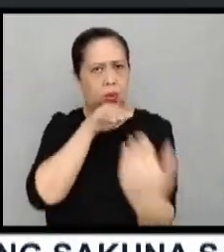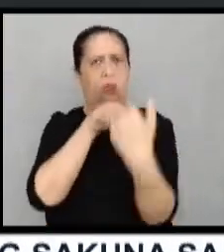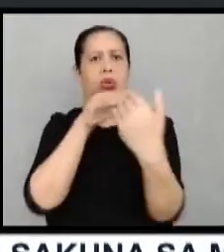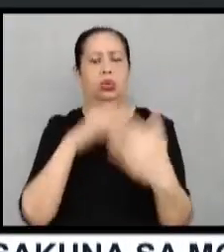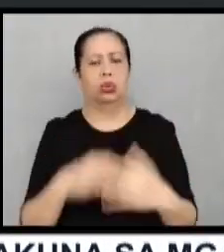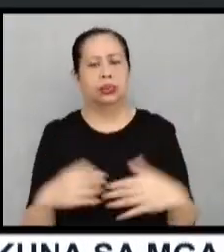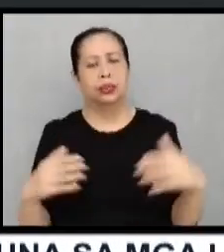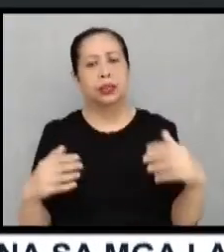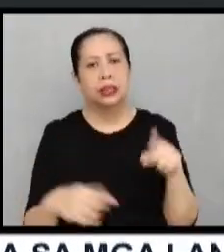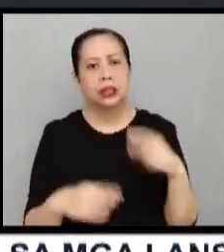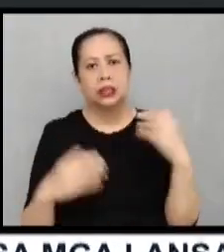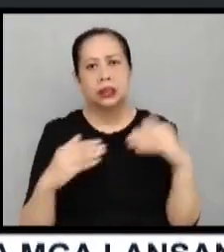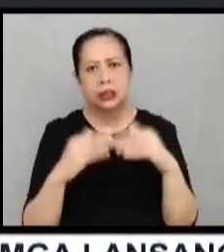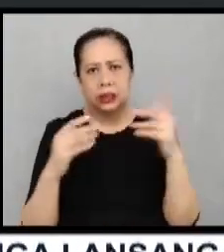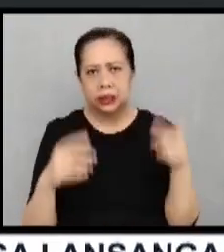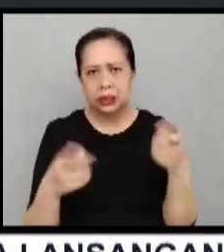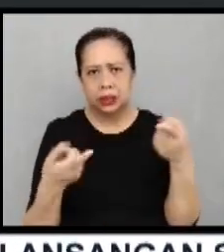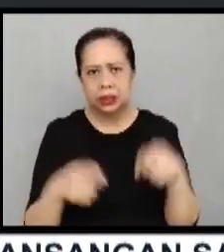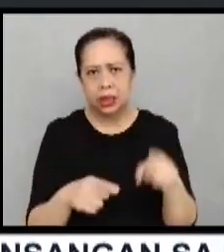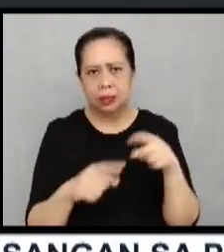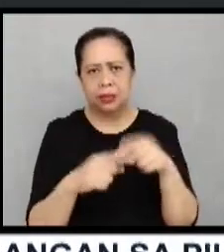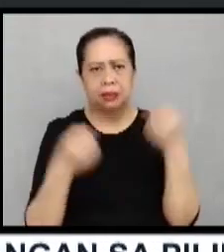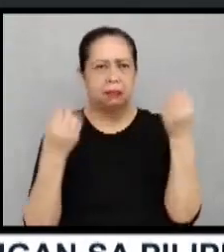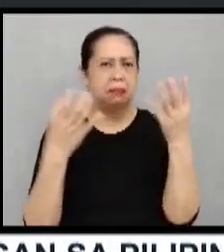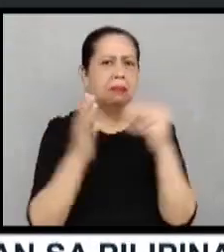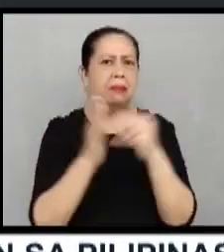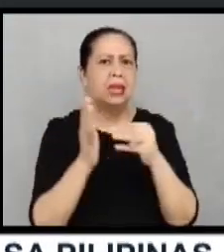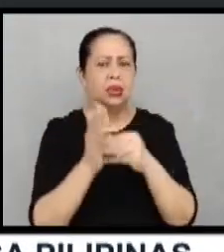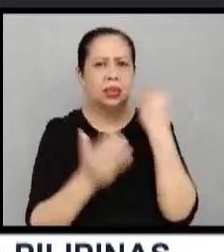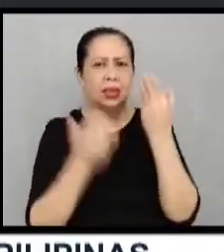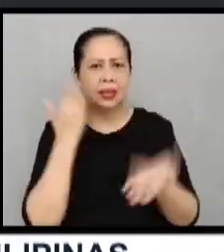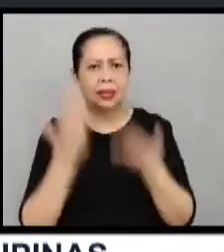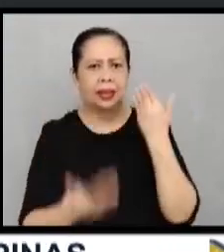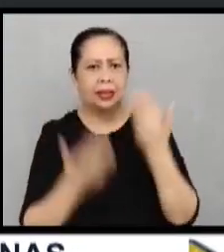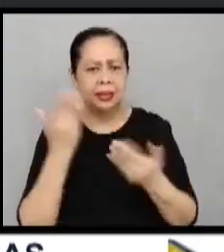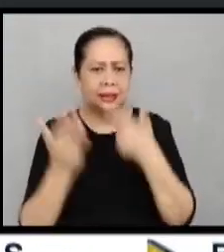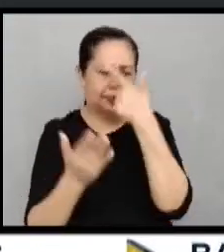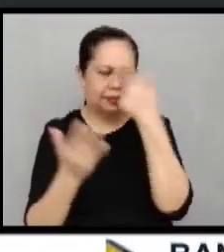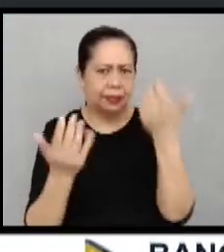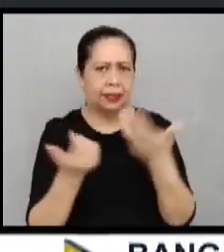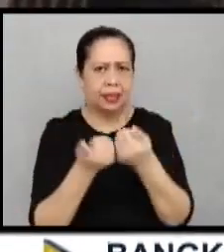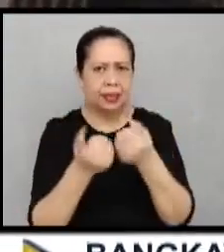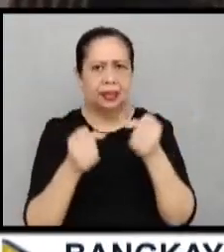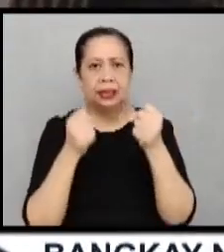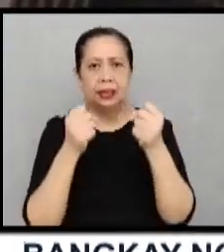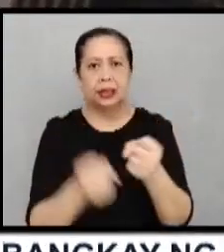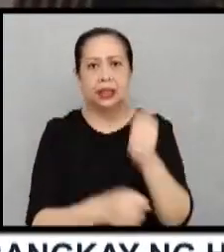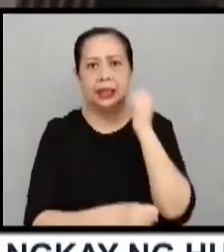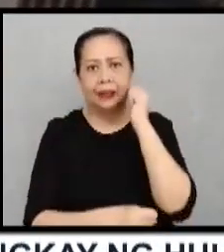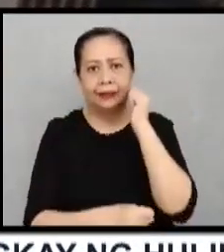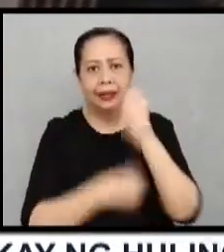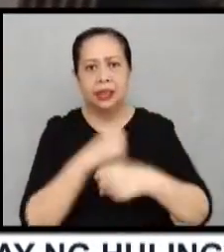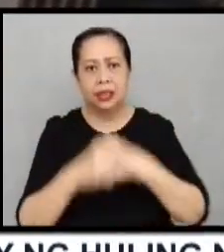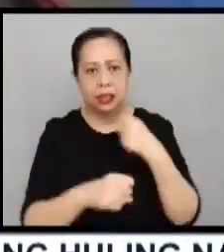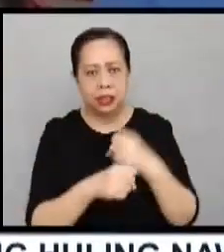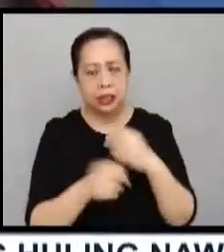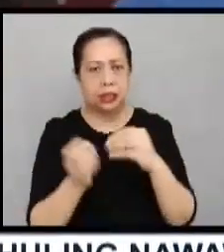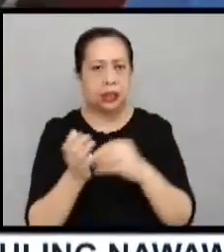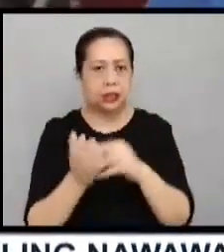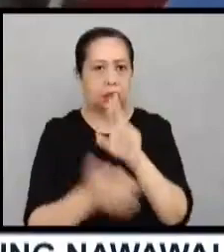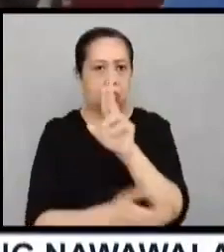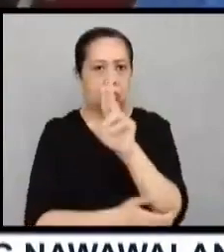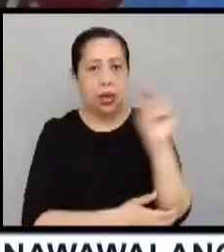Isa lamang ang insidenteng ito sa milyong mga namamatay dahil sa aksidente sa lansangan kada taon. Sa tala ng United